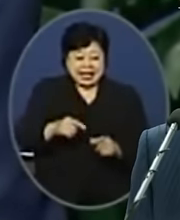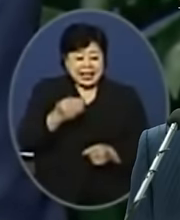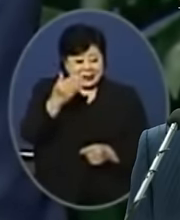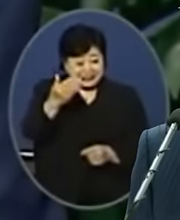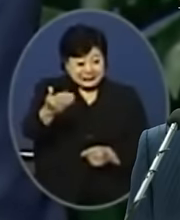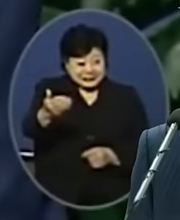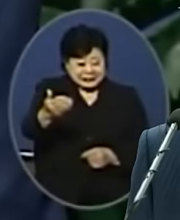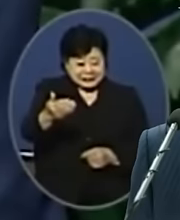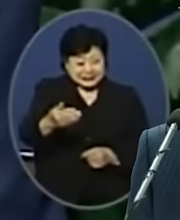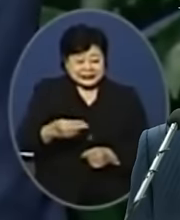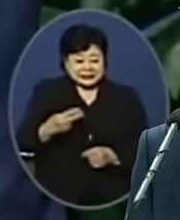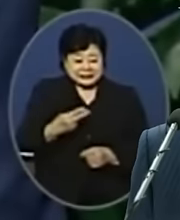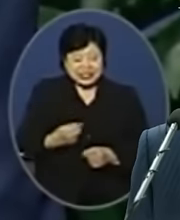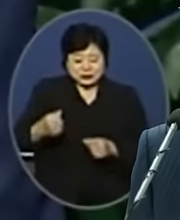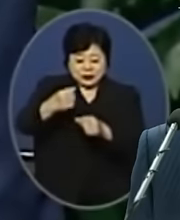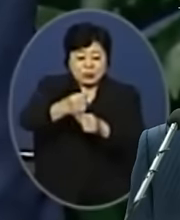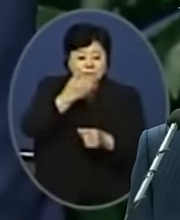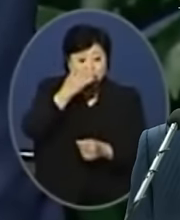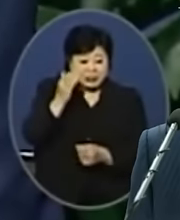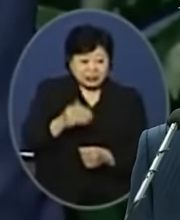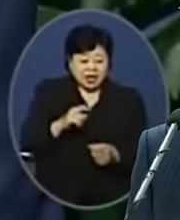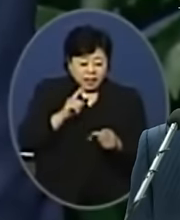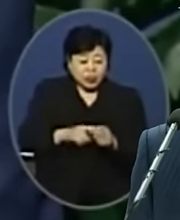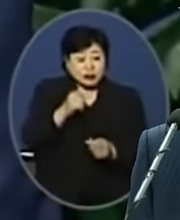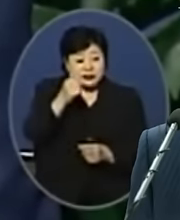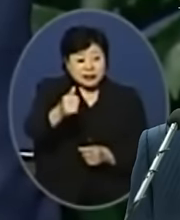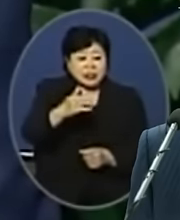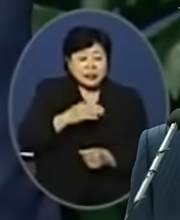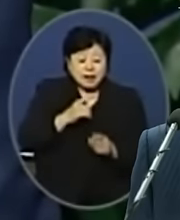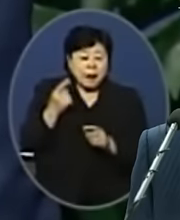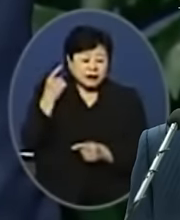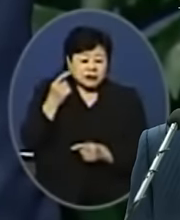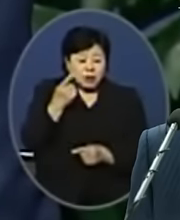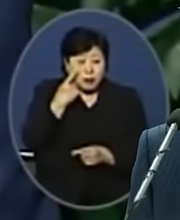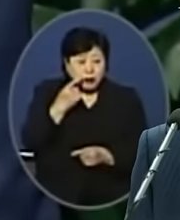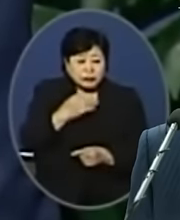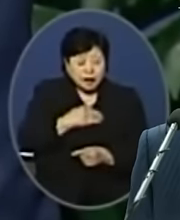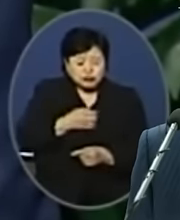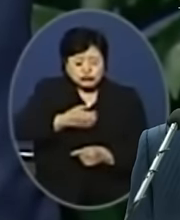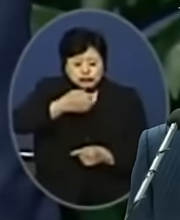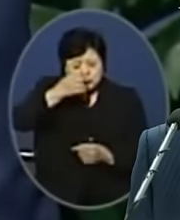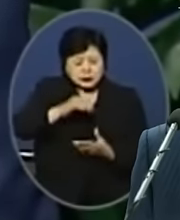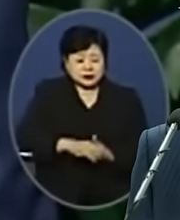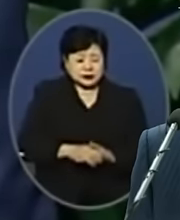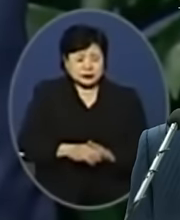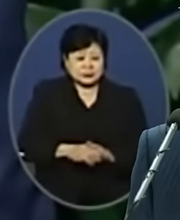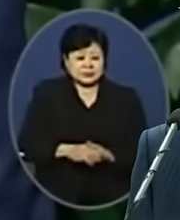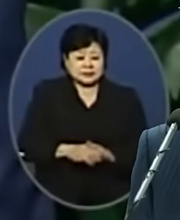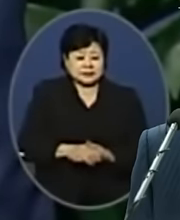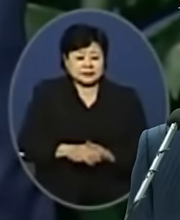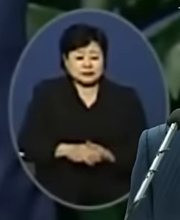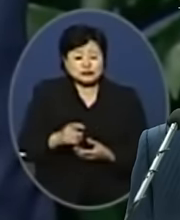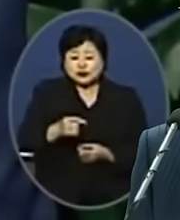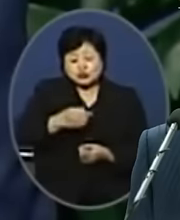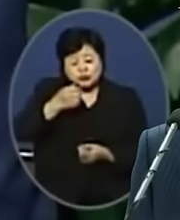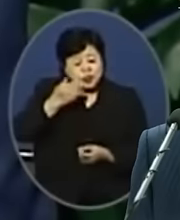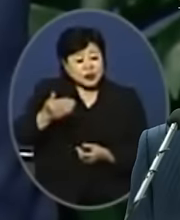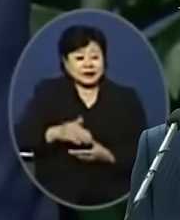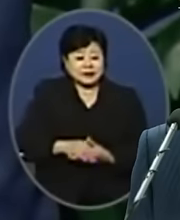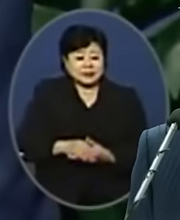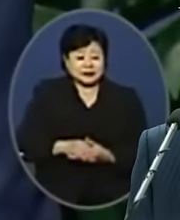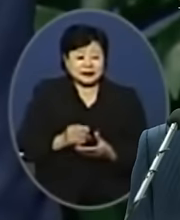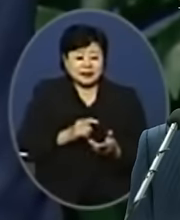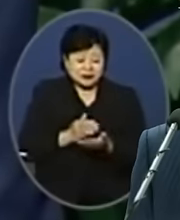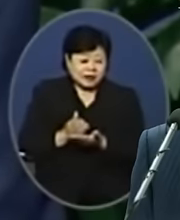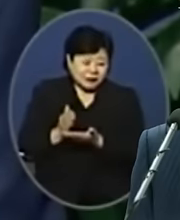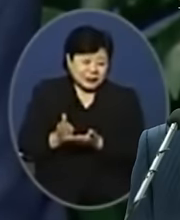당신은 복직되겠습니다. 그 떡장관이 한 말이 아니 내 말도 들으십시오. 나도 꿈을 꾸었는데 해석 좀 해주시오. 무슨 꿈이요?